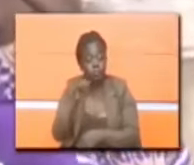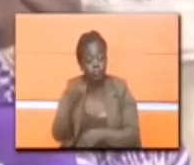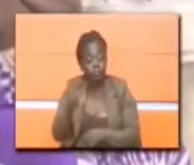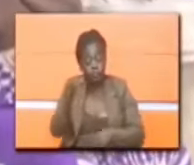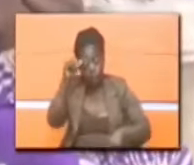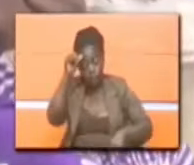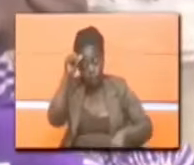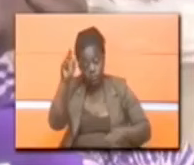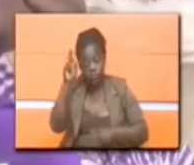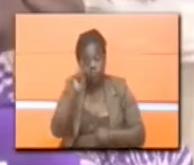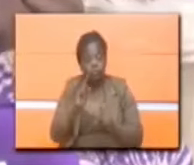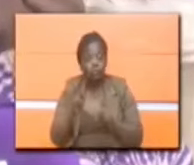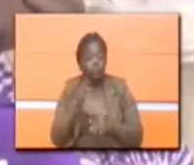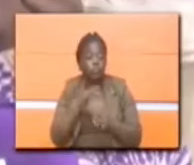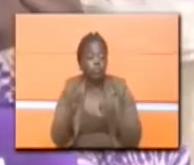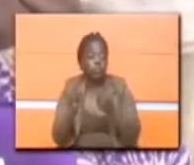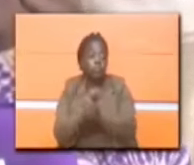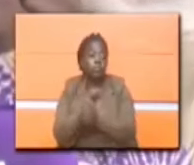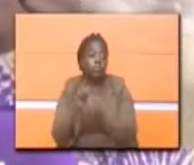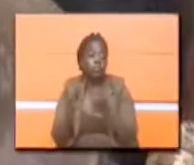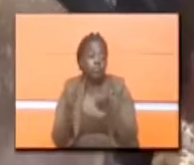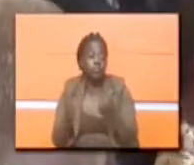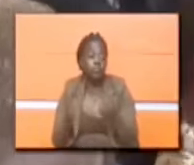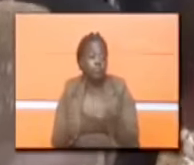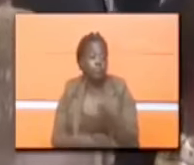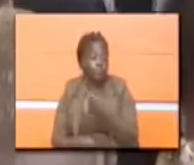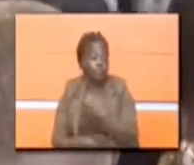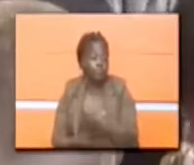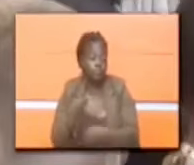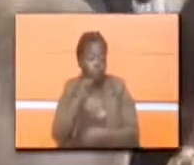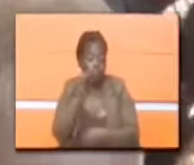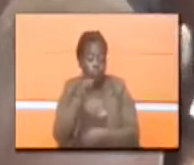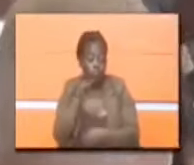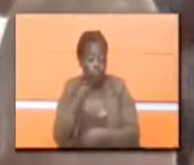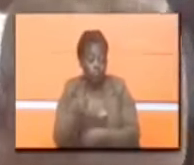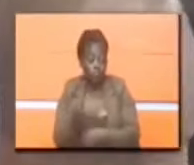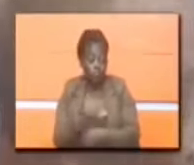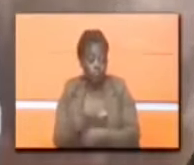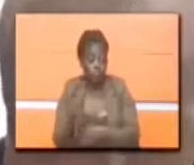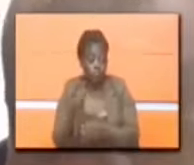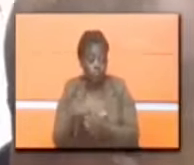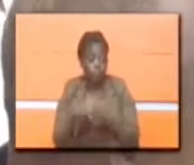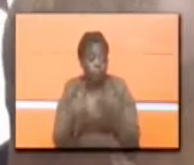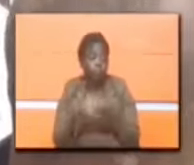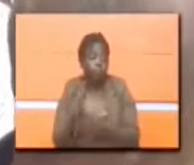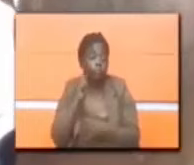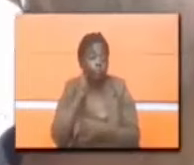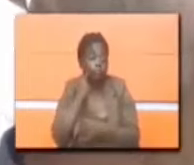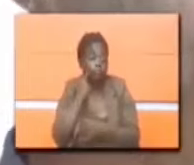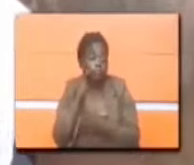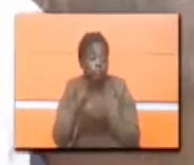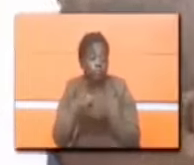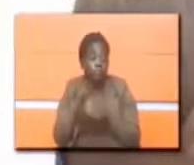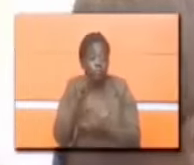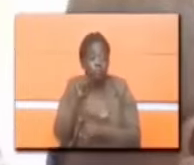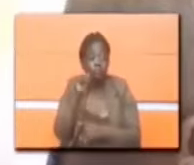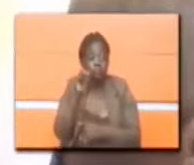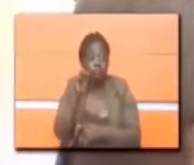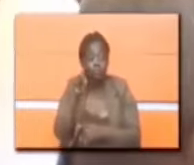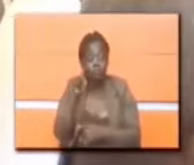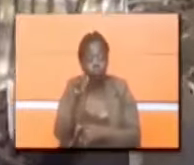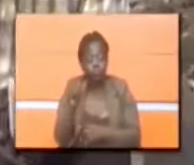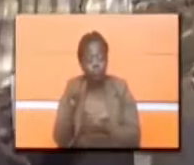beesomye okusaanyaawo. Bano okuli Misanvu Ahmed jjajja w'omutuba gwa Nkunyi, Bukunyi, Busomba, yingini ya Tonda Deogratia